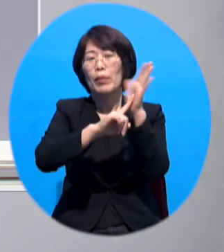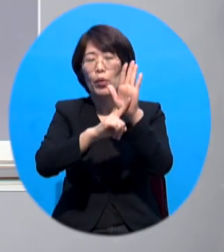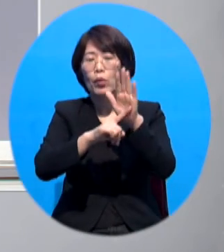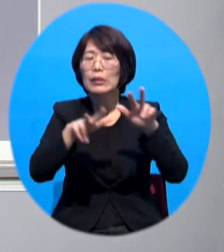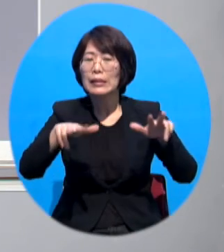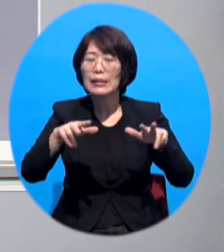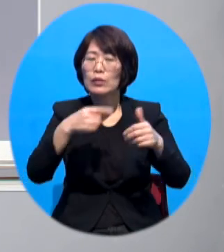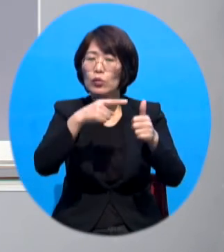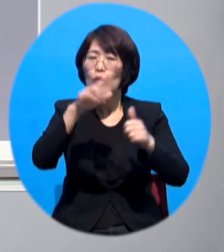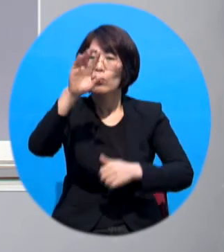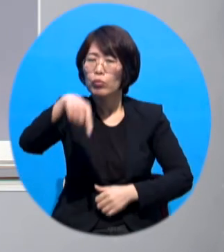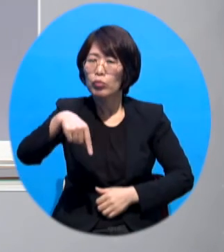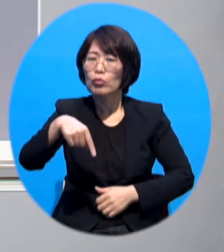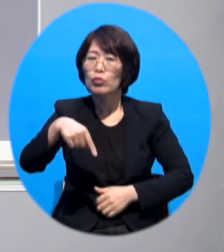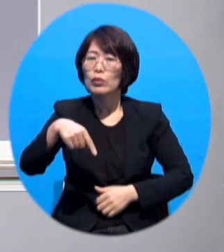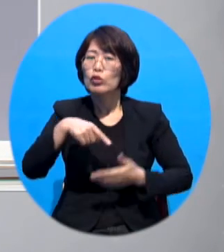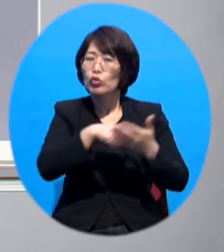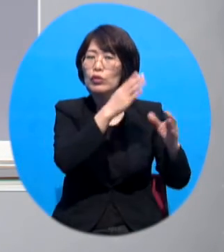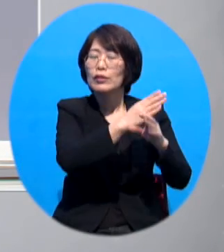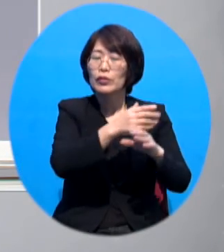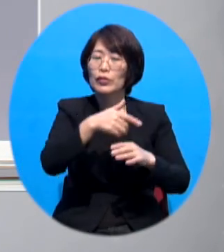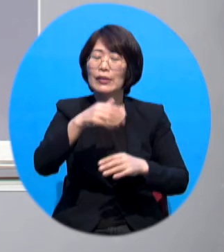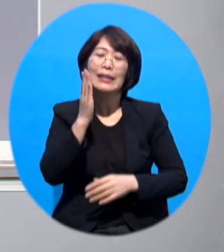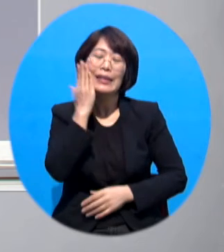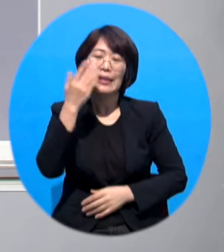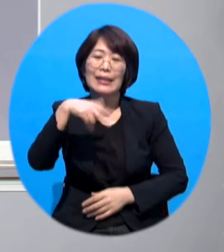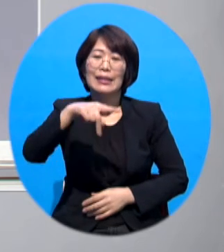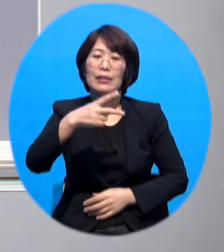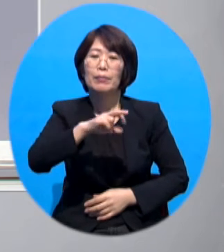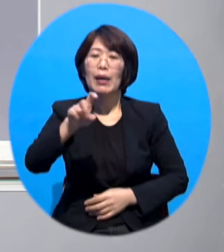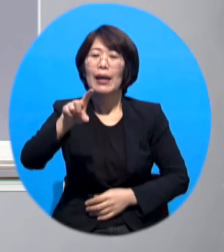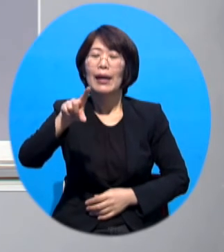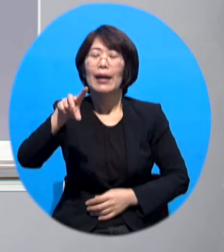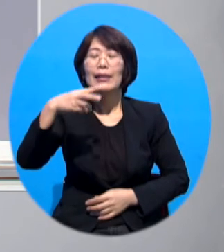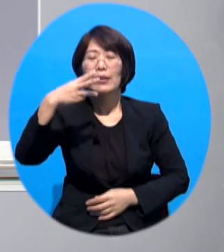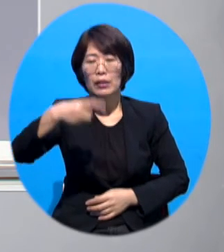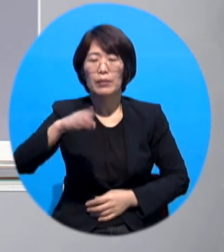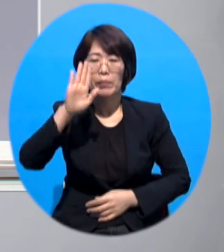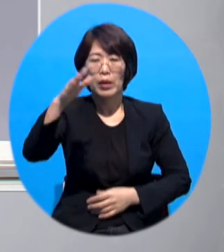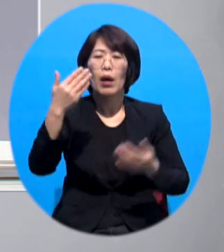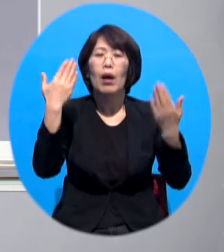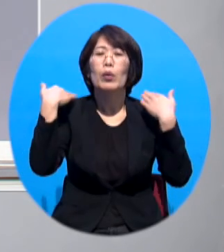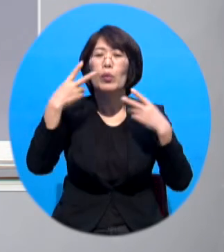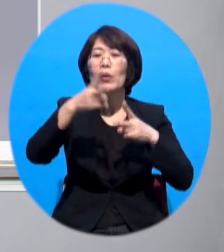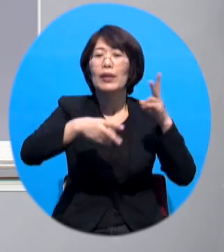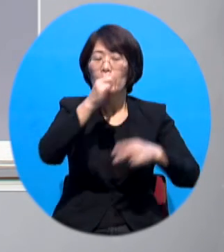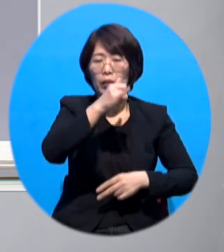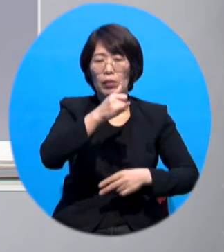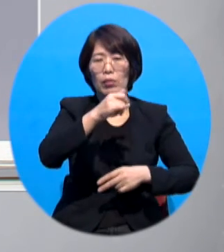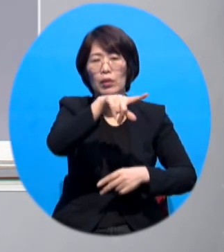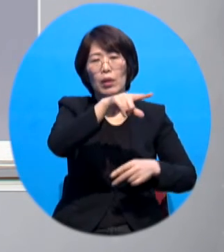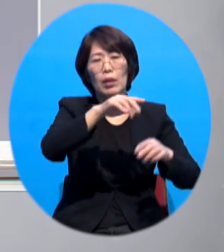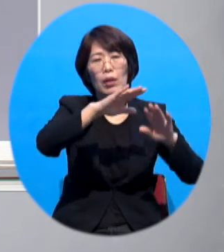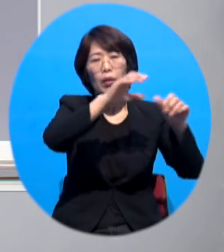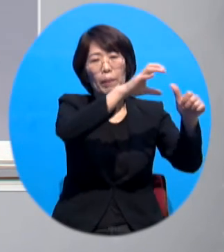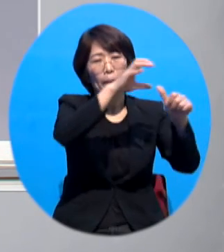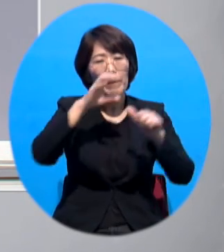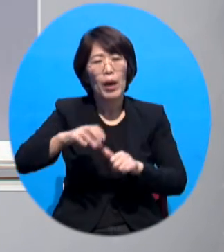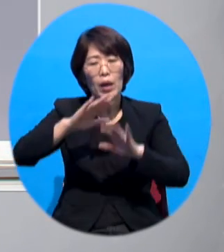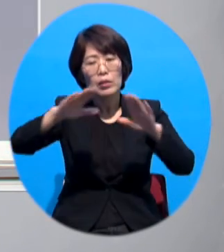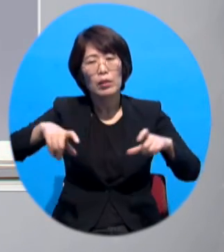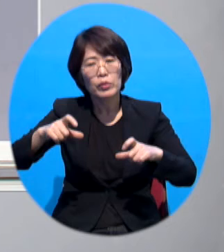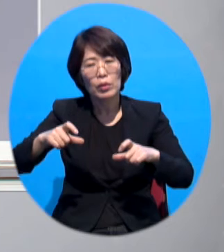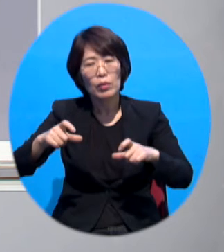근데 현재 교육 빼서 추진하고 있는 그린 스마트 미래 학교가 있습니다 이 그린 스마트 미래 학교가 전남에서 어떻게 적용되고 있는지 아십니까